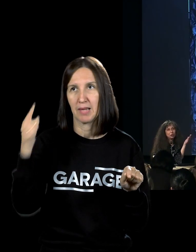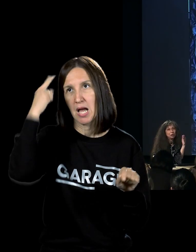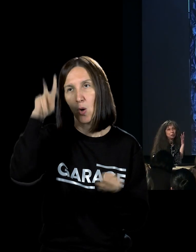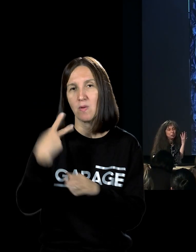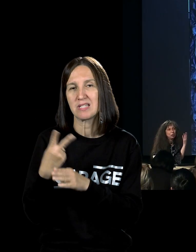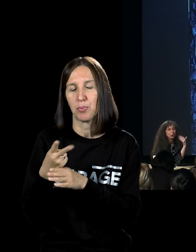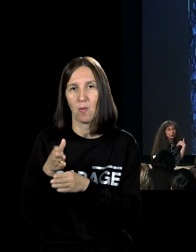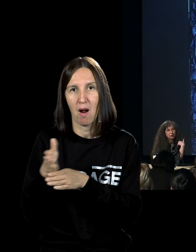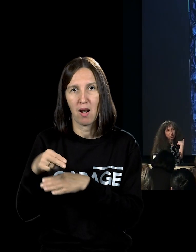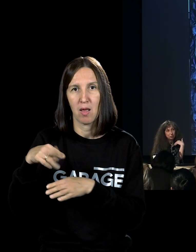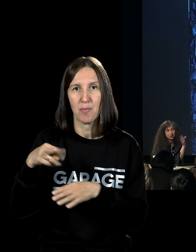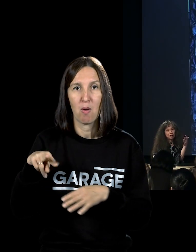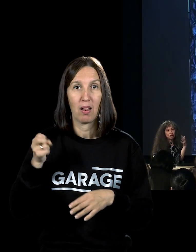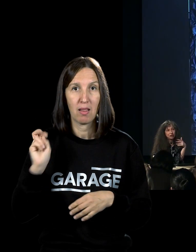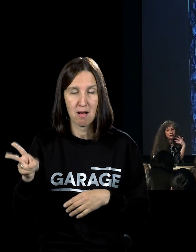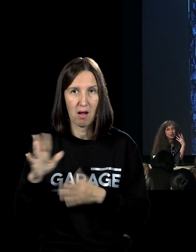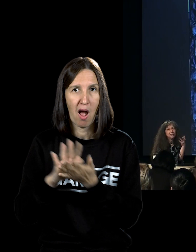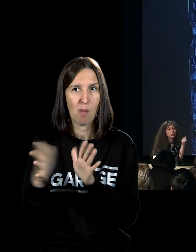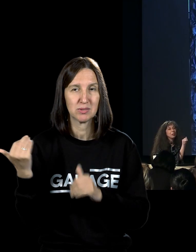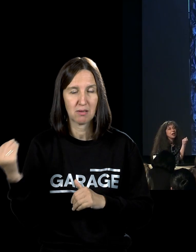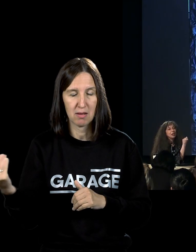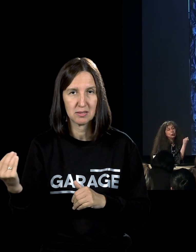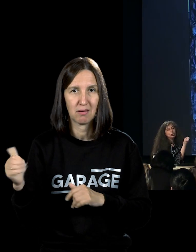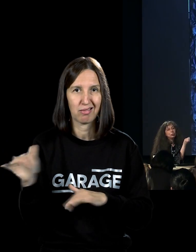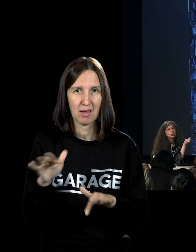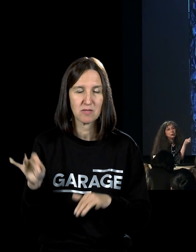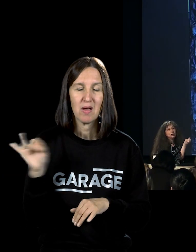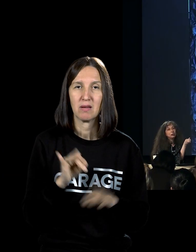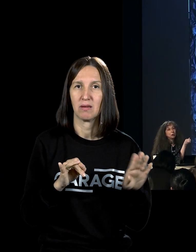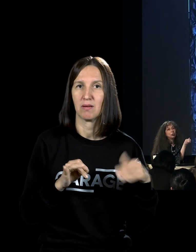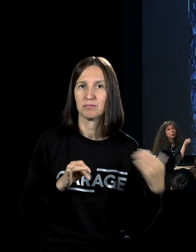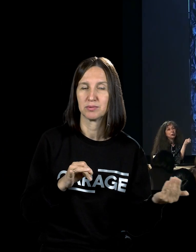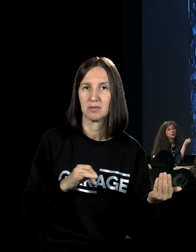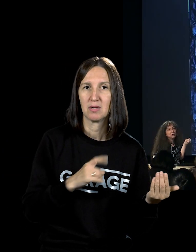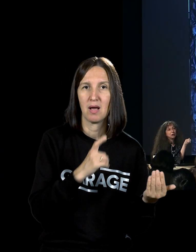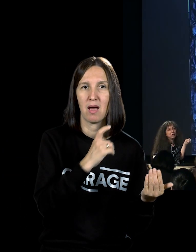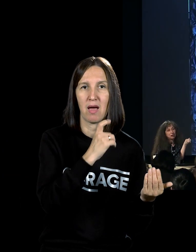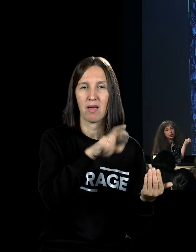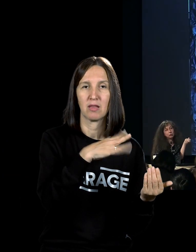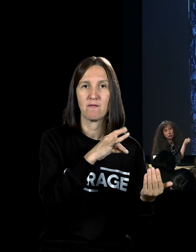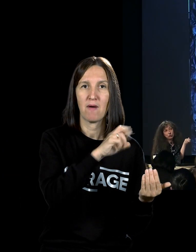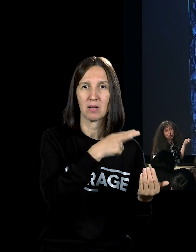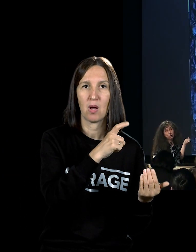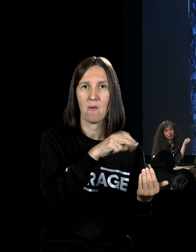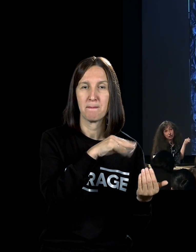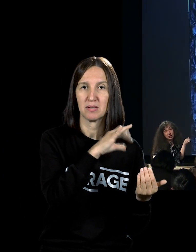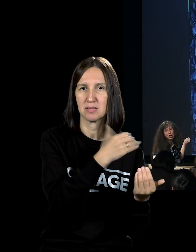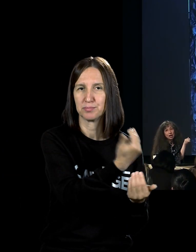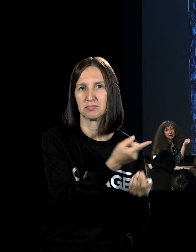концептуальным, да, что это был Поллок с абстракцией, с действием, и что это был Эдвард Хоппер с реализмом.